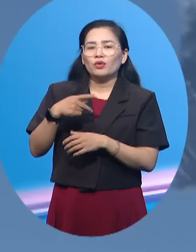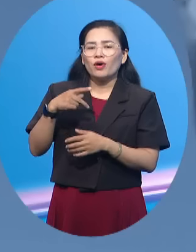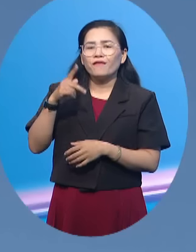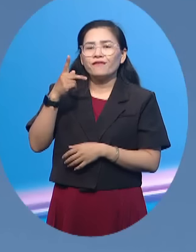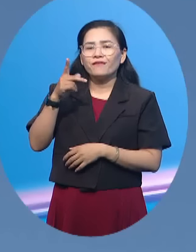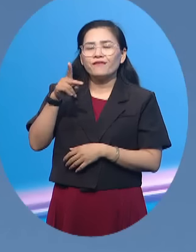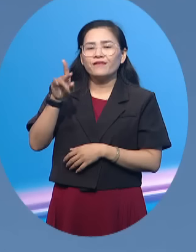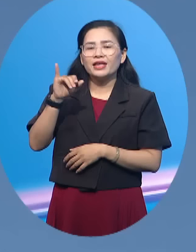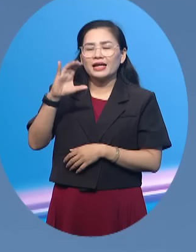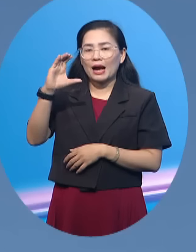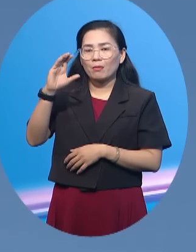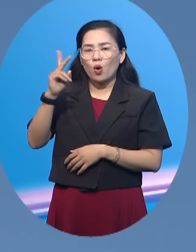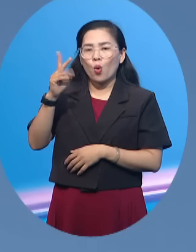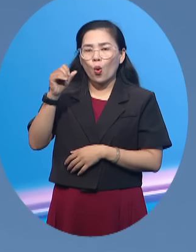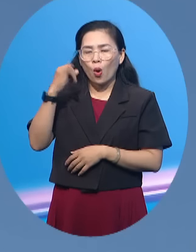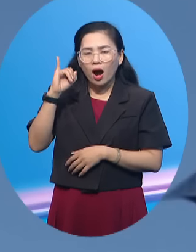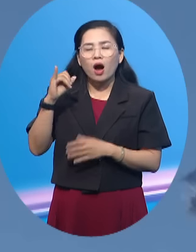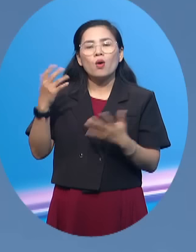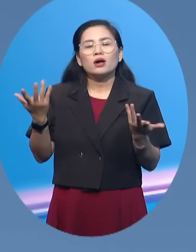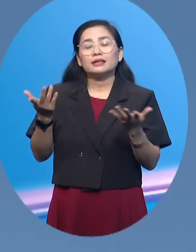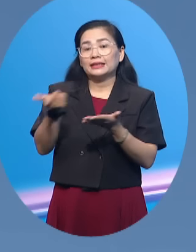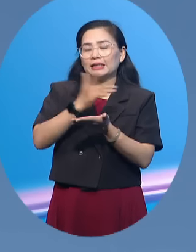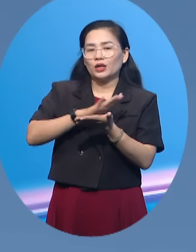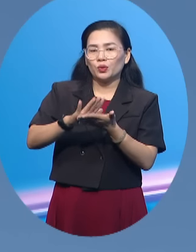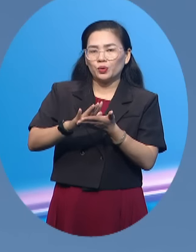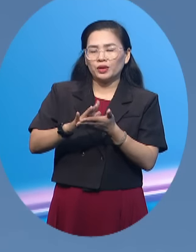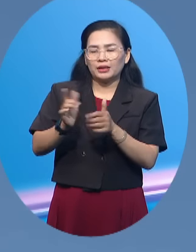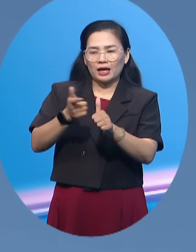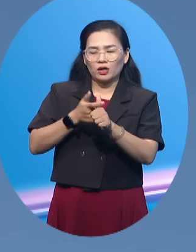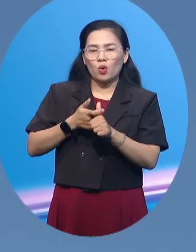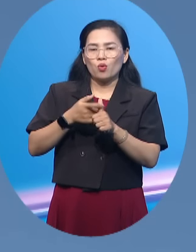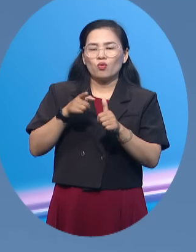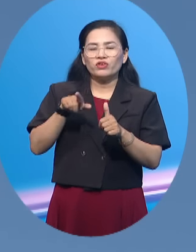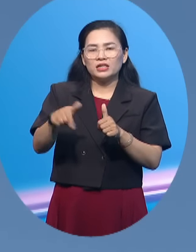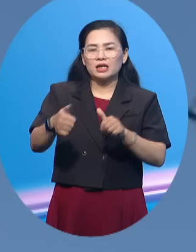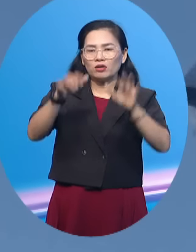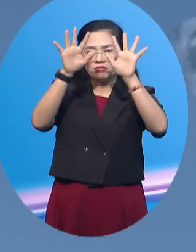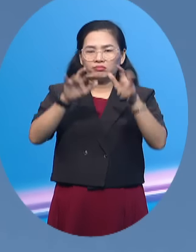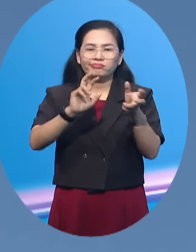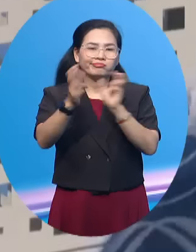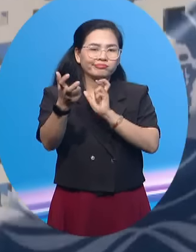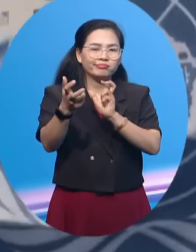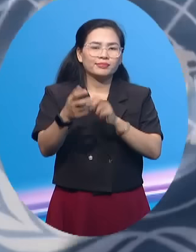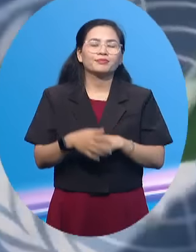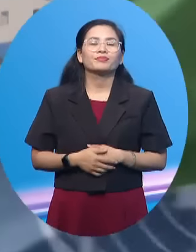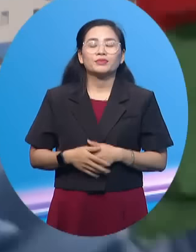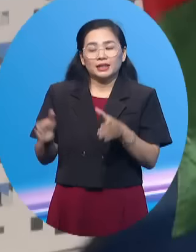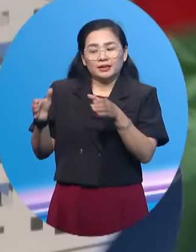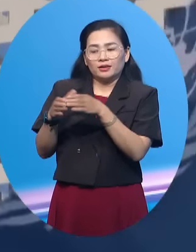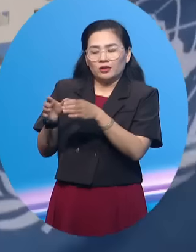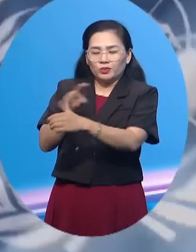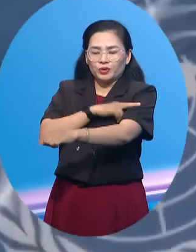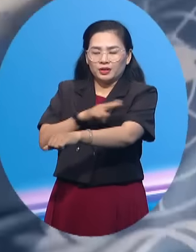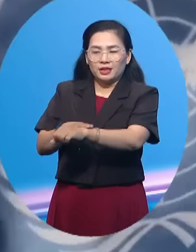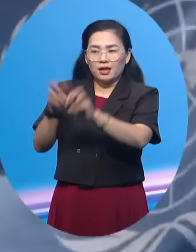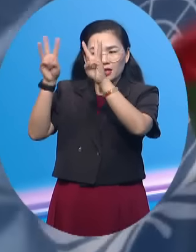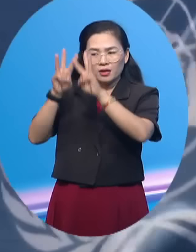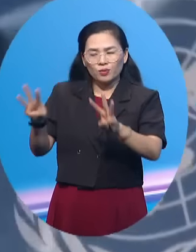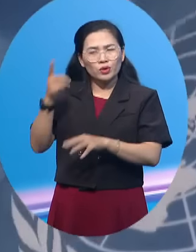năng lượng, tăng cường khả năng thích ứng và giải quyết các hệ lụy từ biến đổi khí hậu. Một nhóm chuyên gia của Liên Hiệp Quốc ước